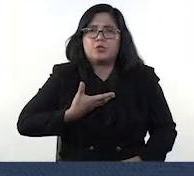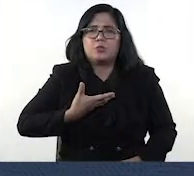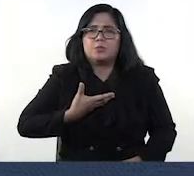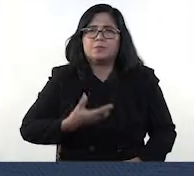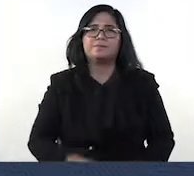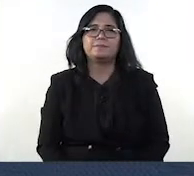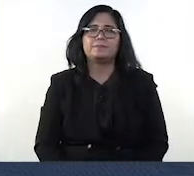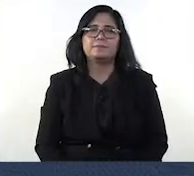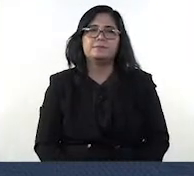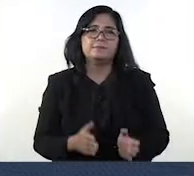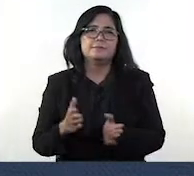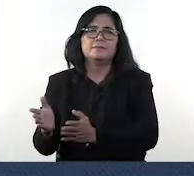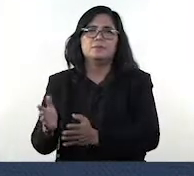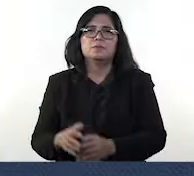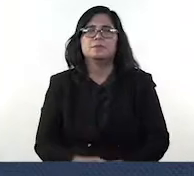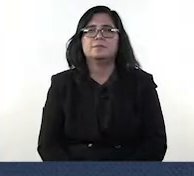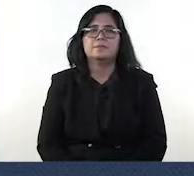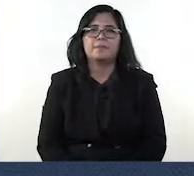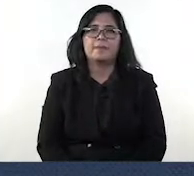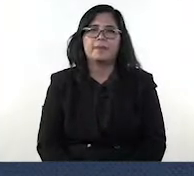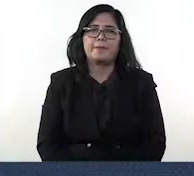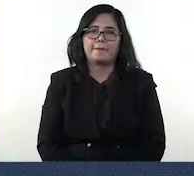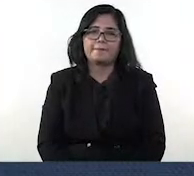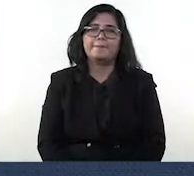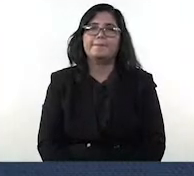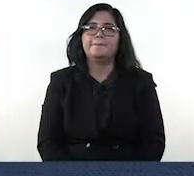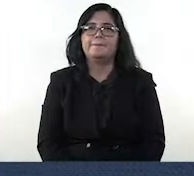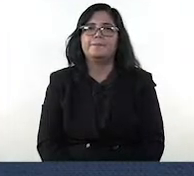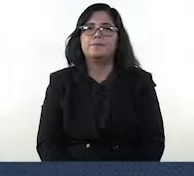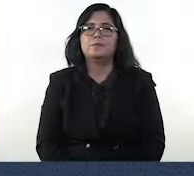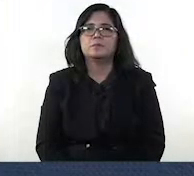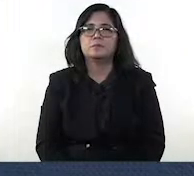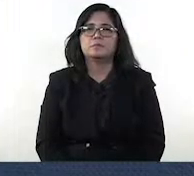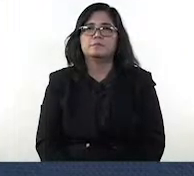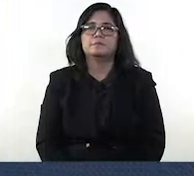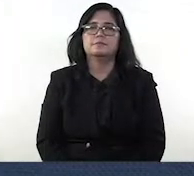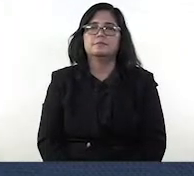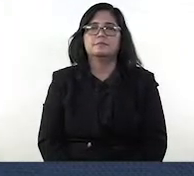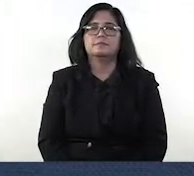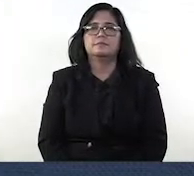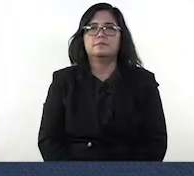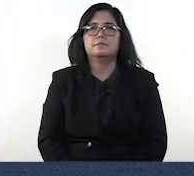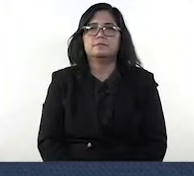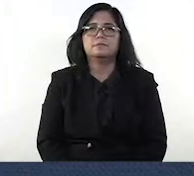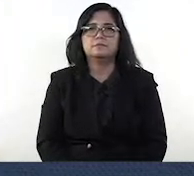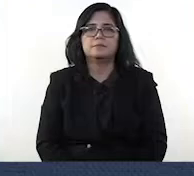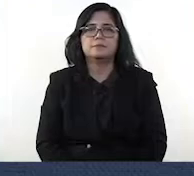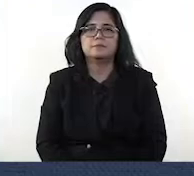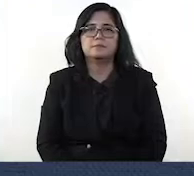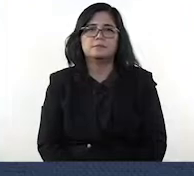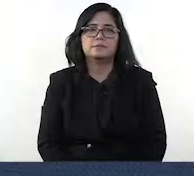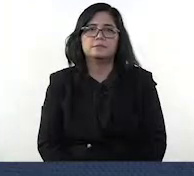Hai makanya bagian lanjutan dalam firman Tuhan ini sangat tegas kali ini dikatakan apa disitu